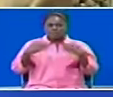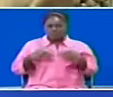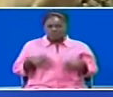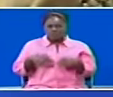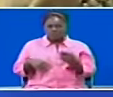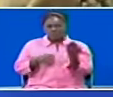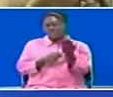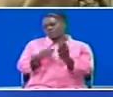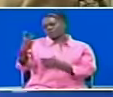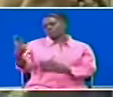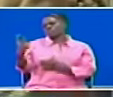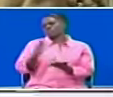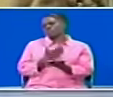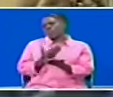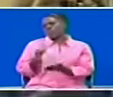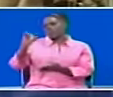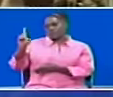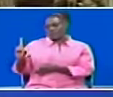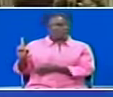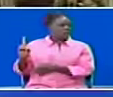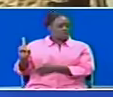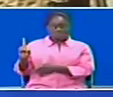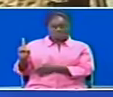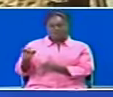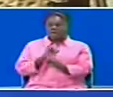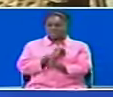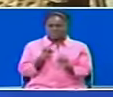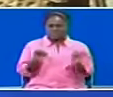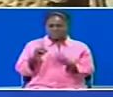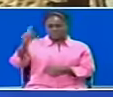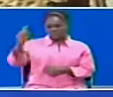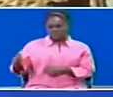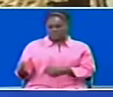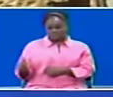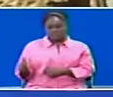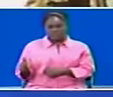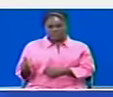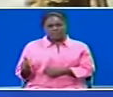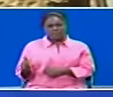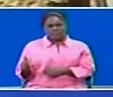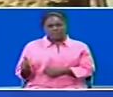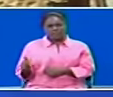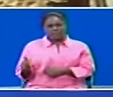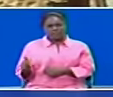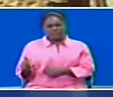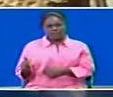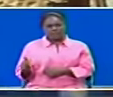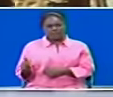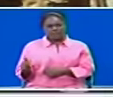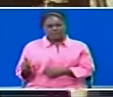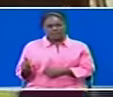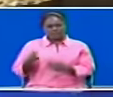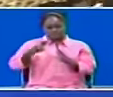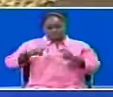yanaonekana mara mbili, watu wanashia kipande nini nini, hiyo iwe cleared. Na mambo ya majina huenda kando na kando, huenda angalia jina